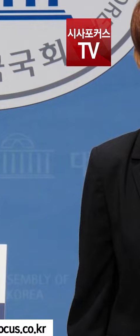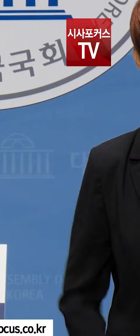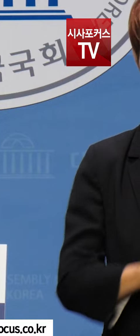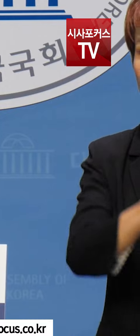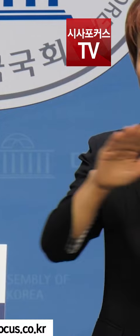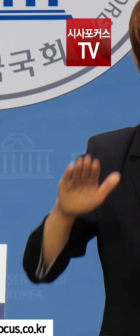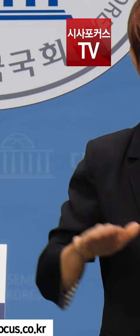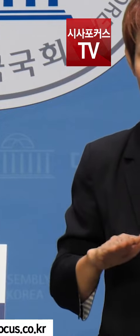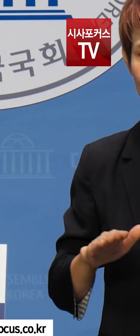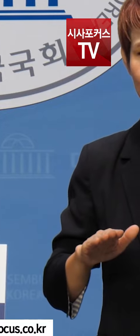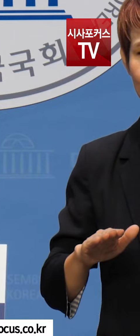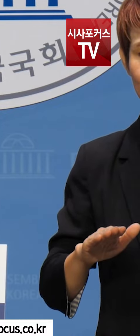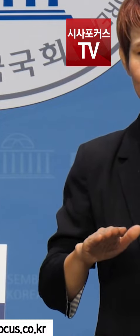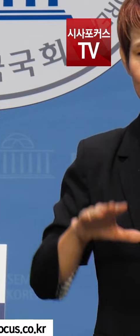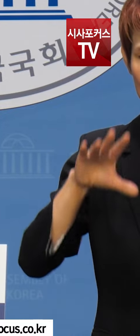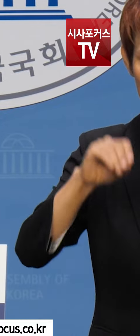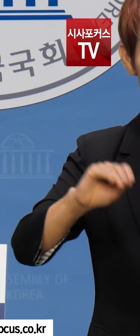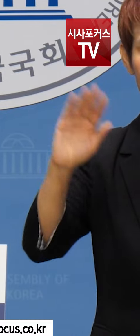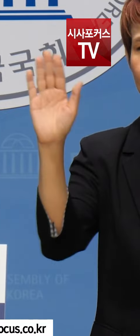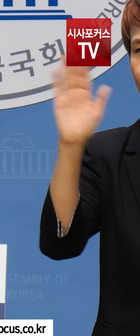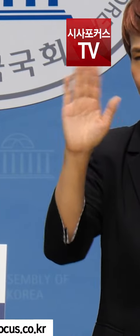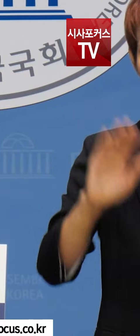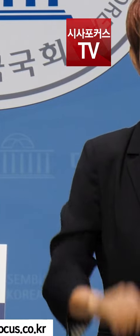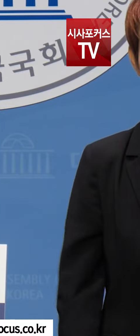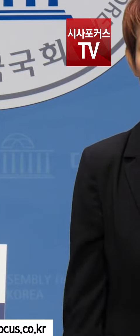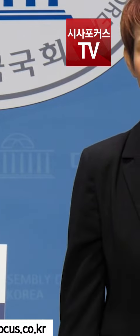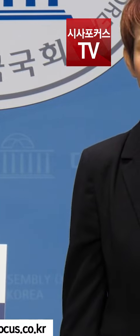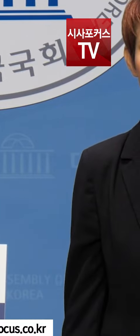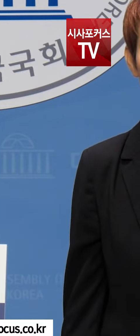우리는 멈추지 않을 것입니다.